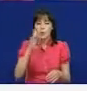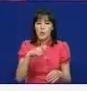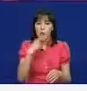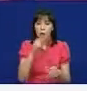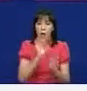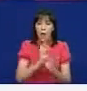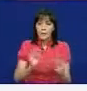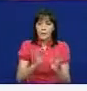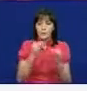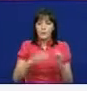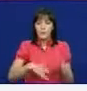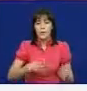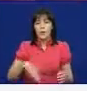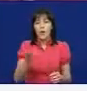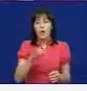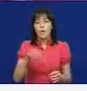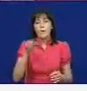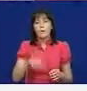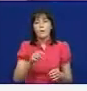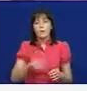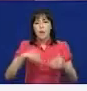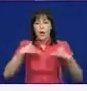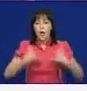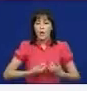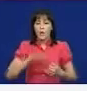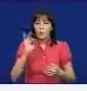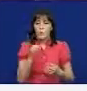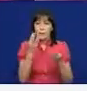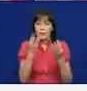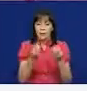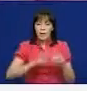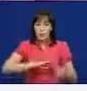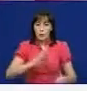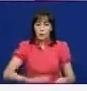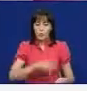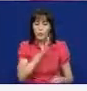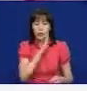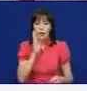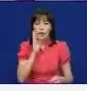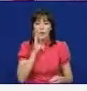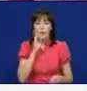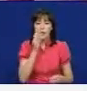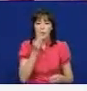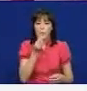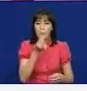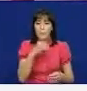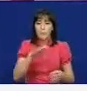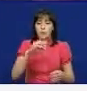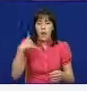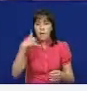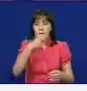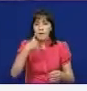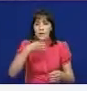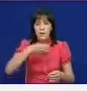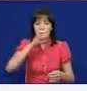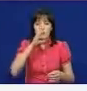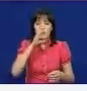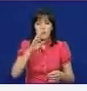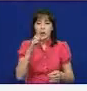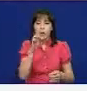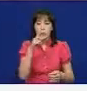салғыштар. Сарағаш ауданында орын алған қайғылы оқиғаның тағы бірі жүкті әйелдің жеріктігін басу үшін бензин іштеп кеңес берген